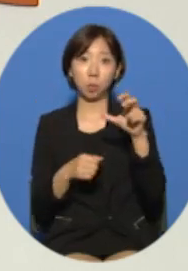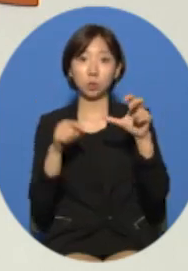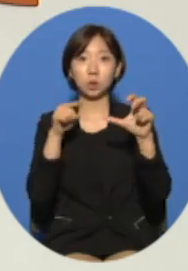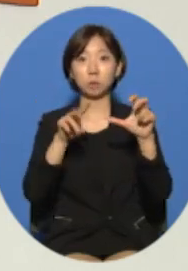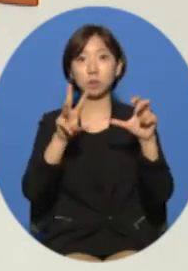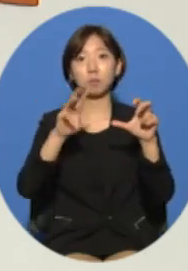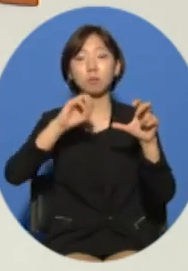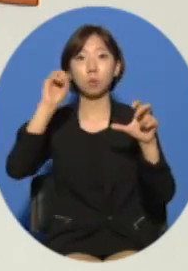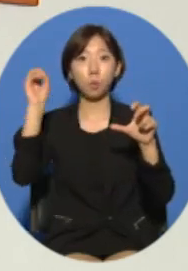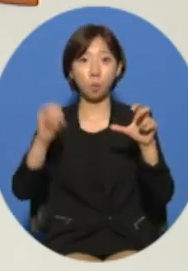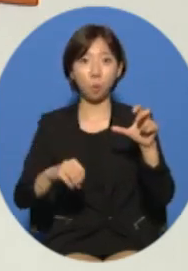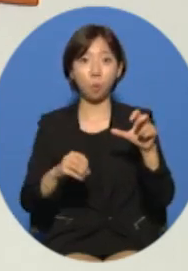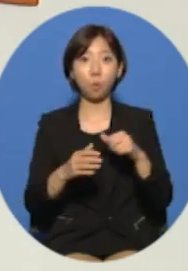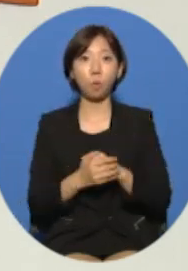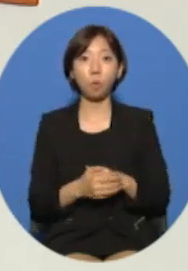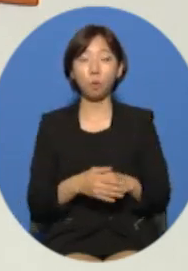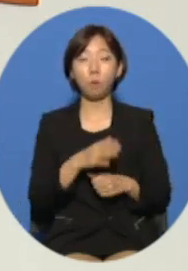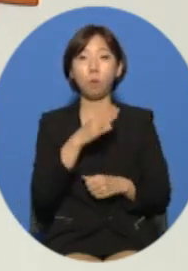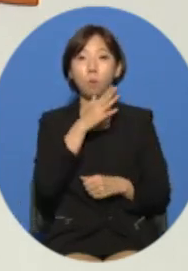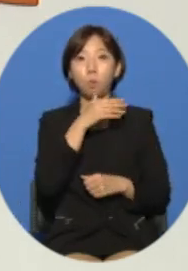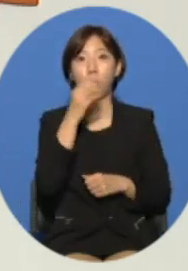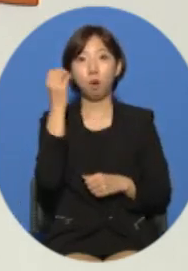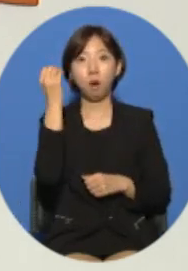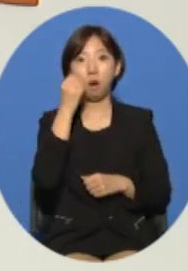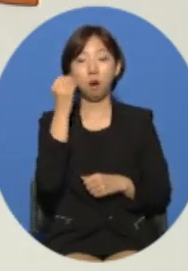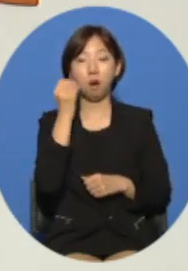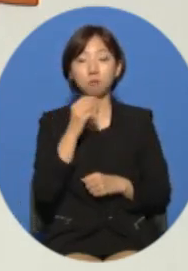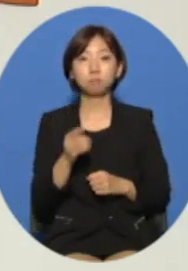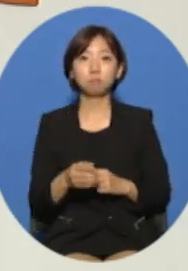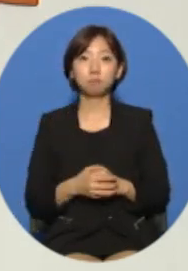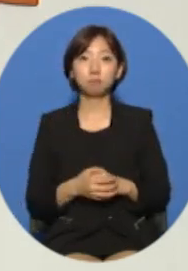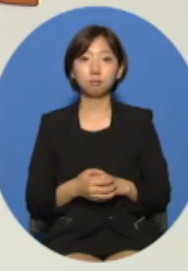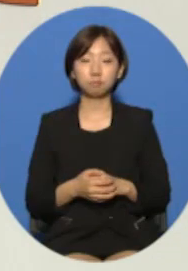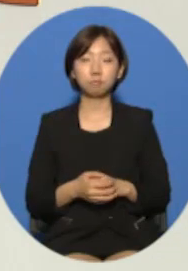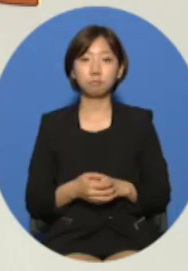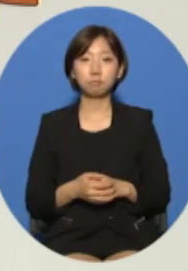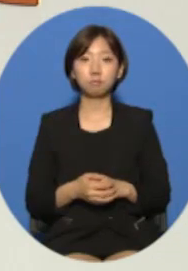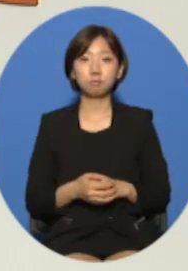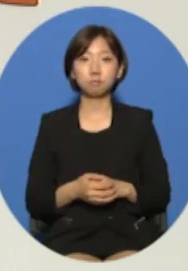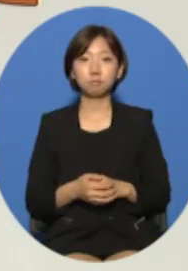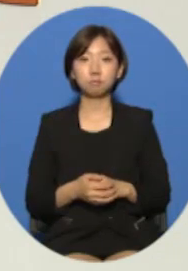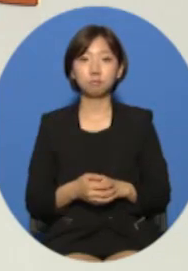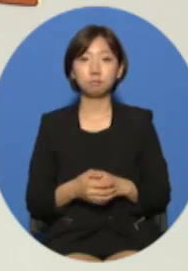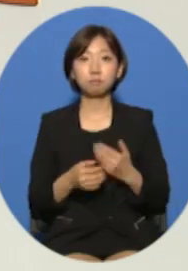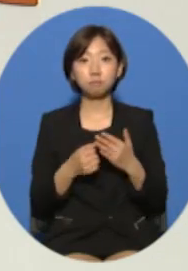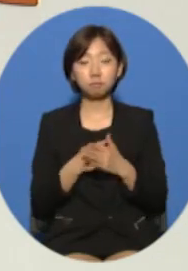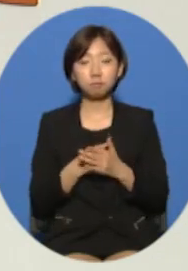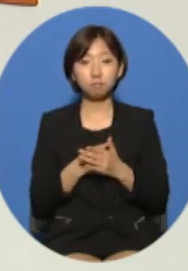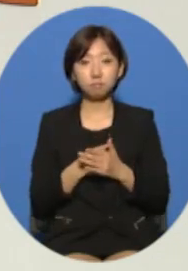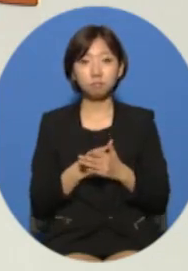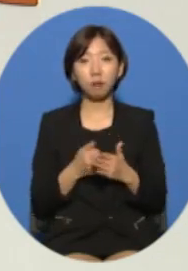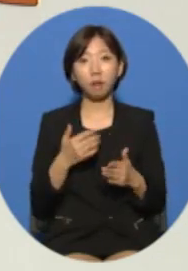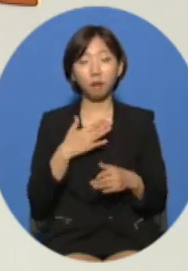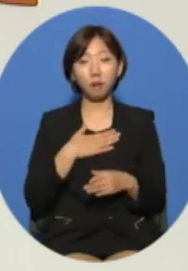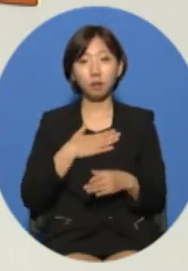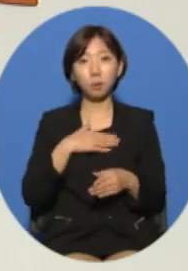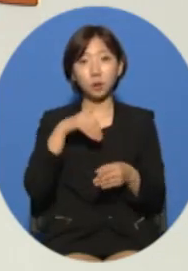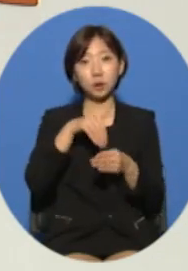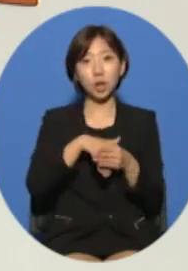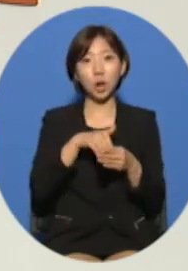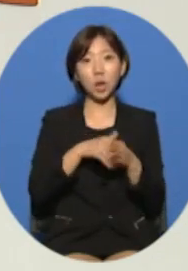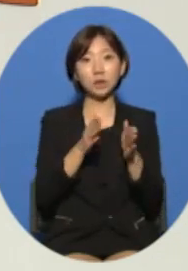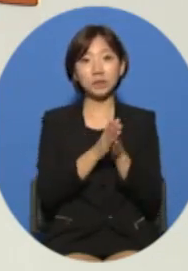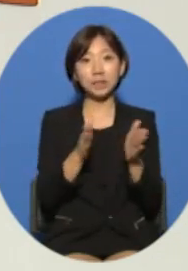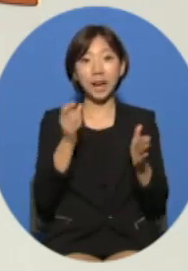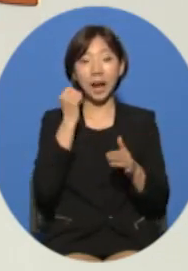75.3%의 투표율을 기록한 이것도 정말 기록적이네요. 네. 그렇습니다. 예, 예. 그래서 저도 그 한 선거 시작하기 한